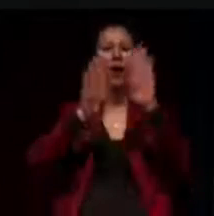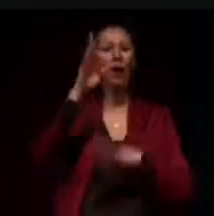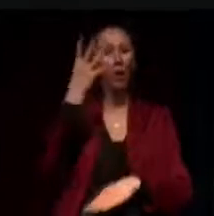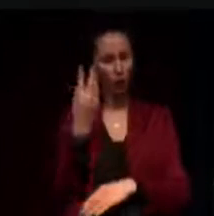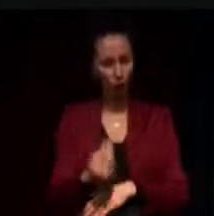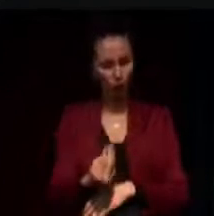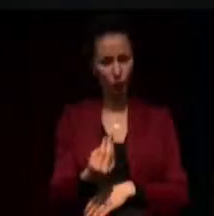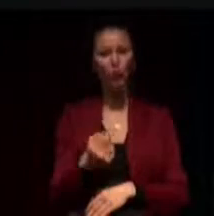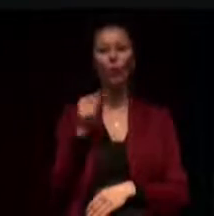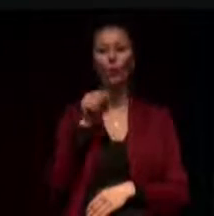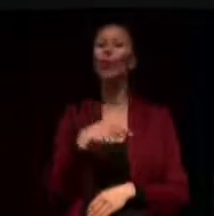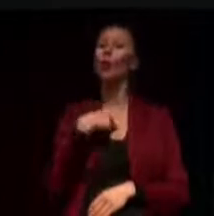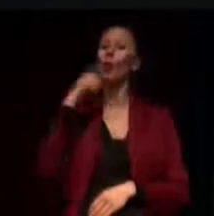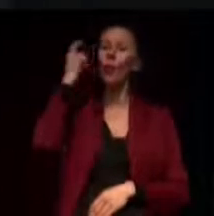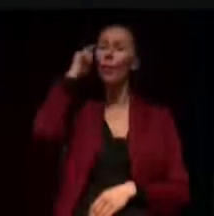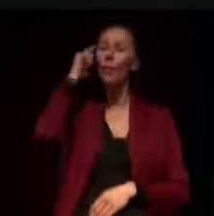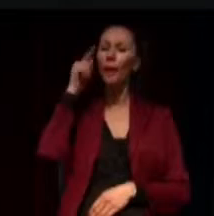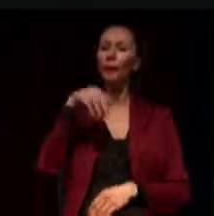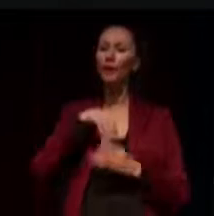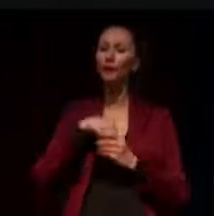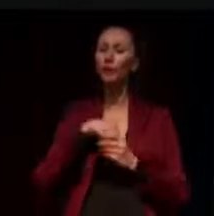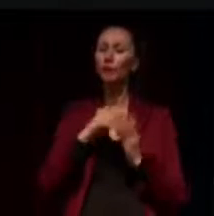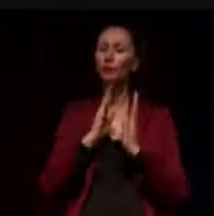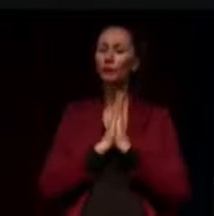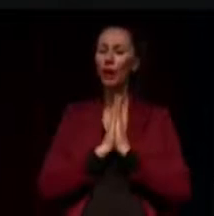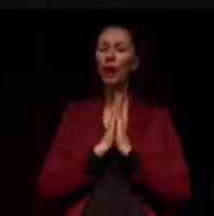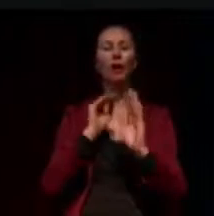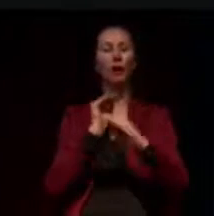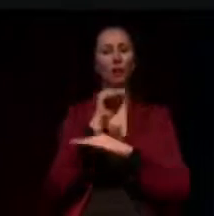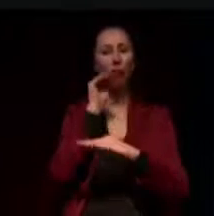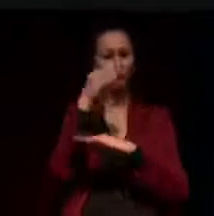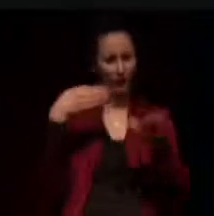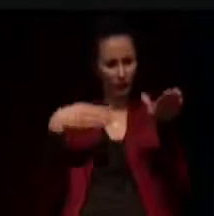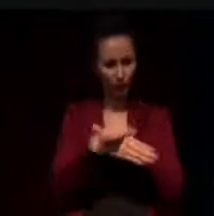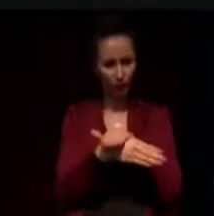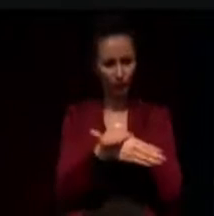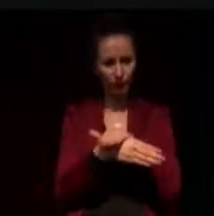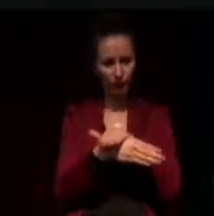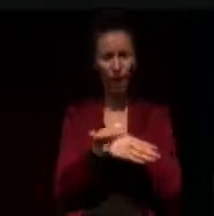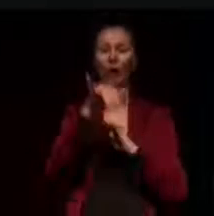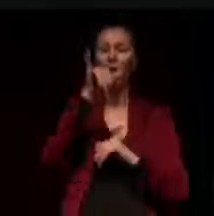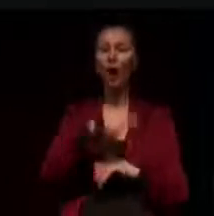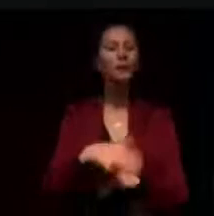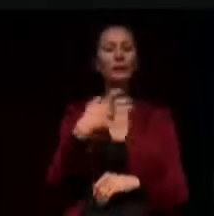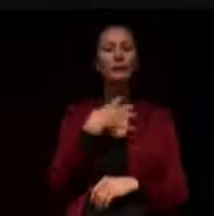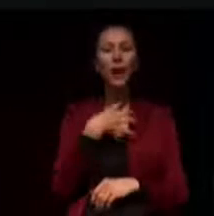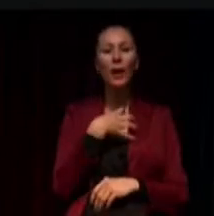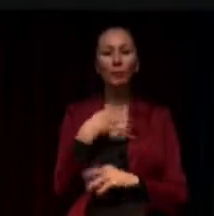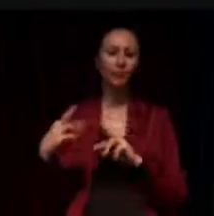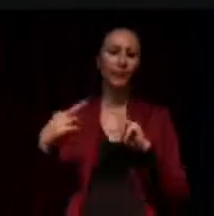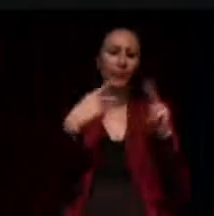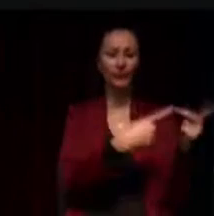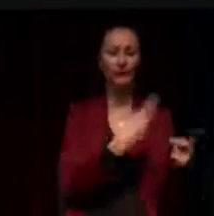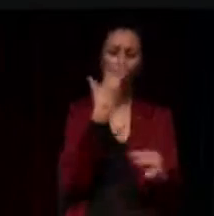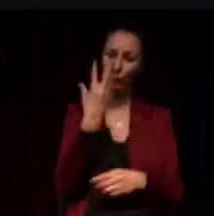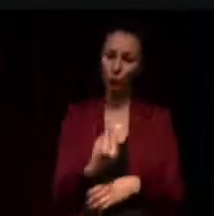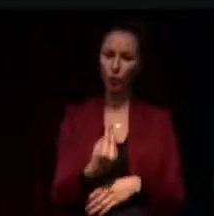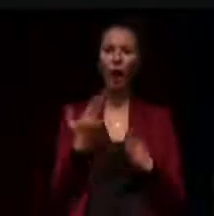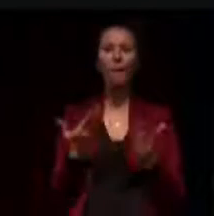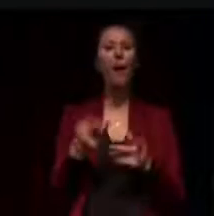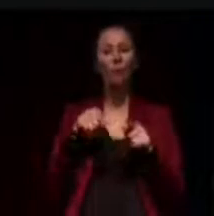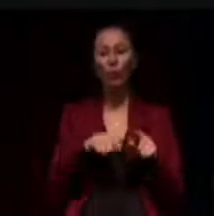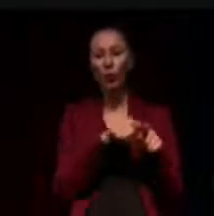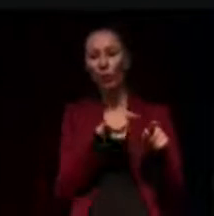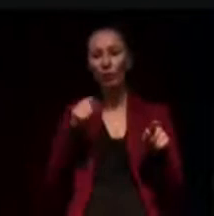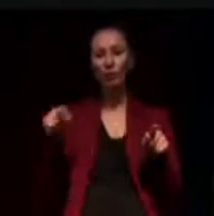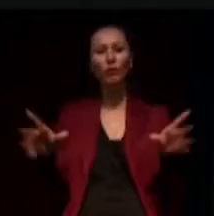yapıldı ve umarım o ihalenin bir an önce hayata geçip hak sahiplerine teslimi yapılır. Ama bugüne